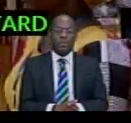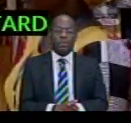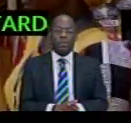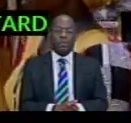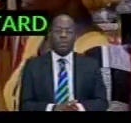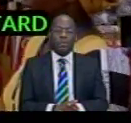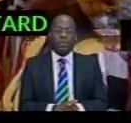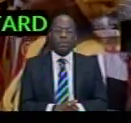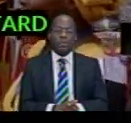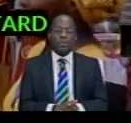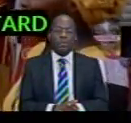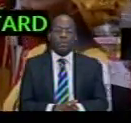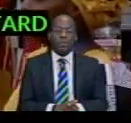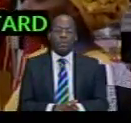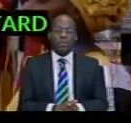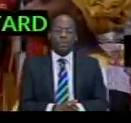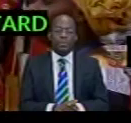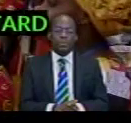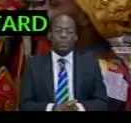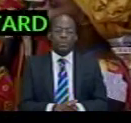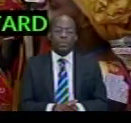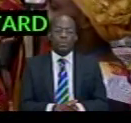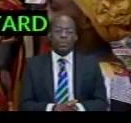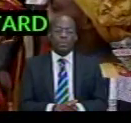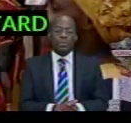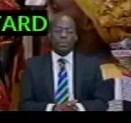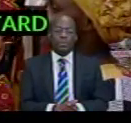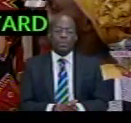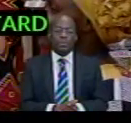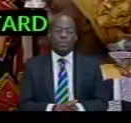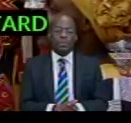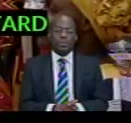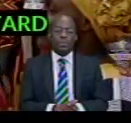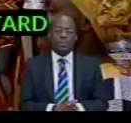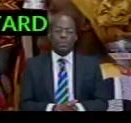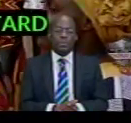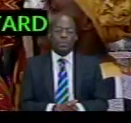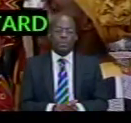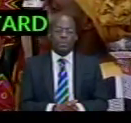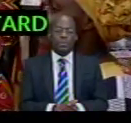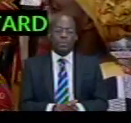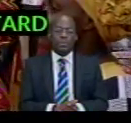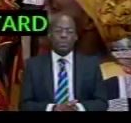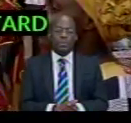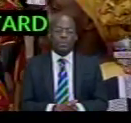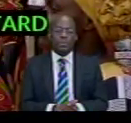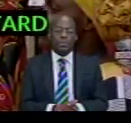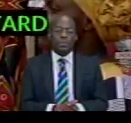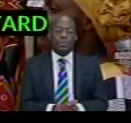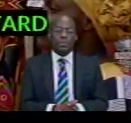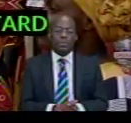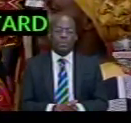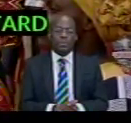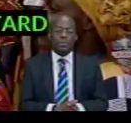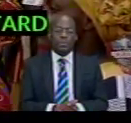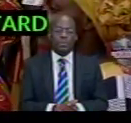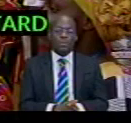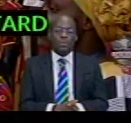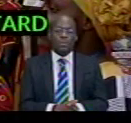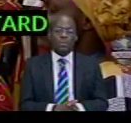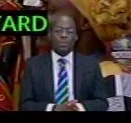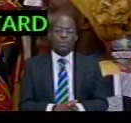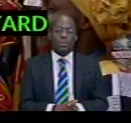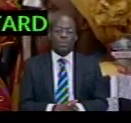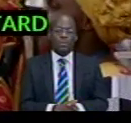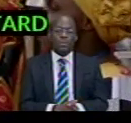Venir en retard. Quels que soient les défis que tu traverses, les vicissitudes, manifeste juste la foi et tu